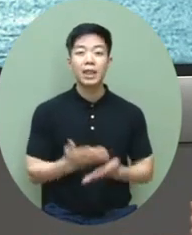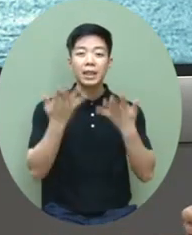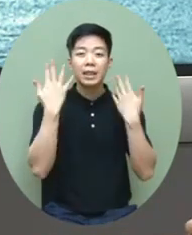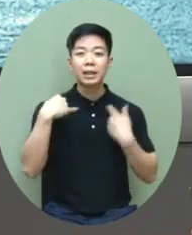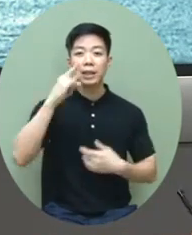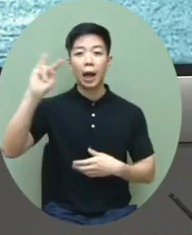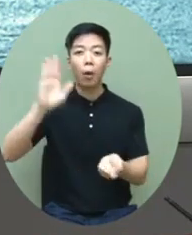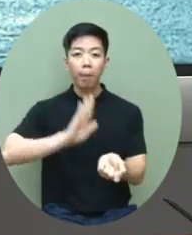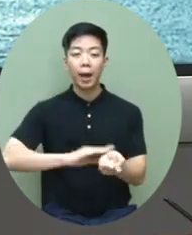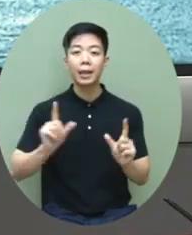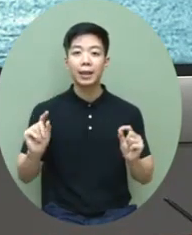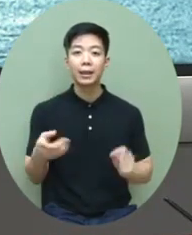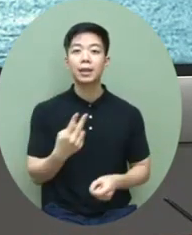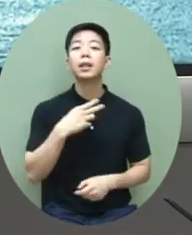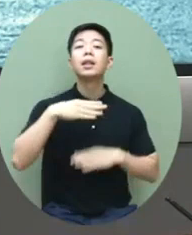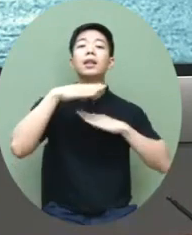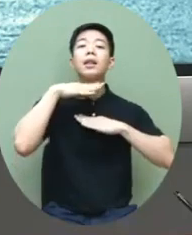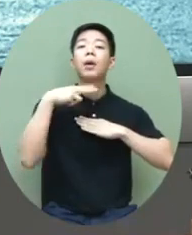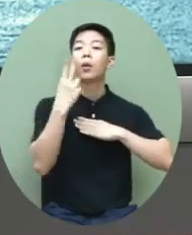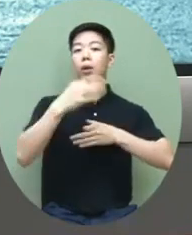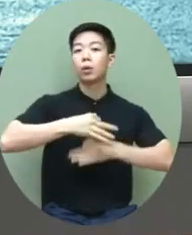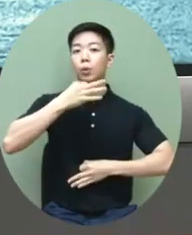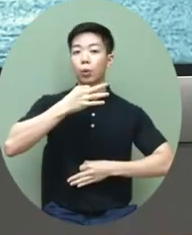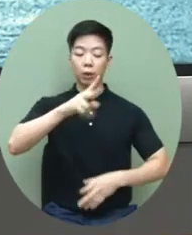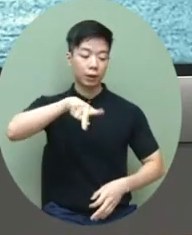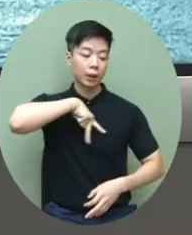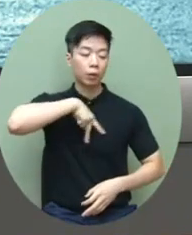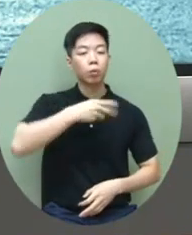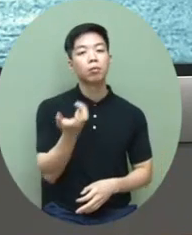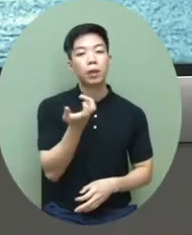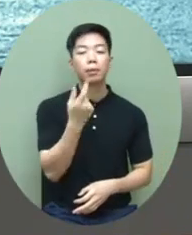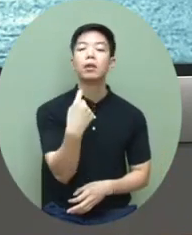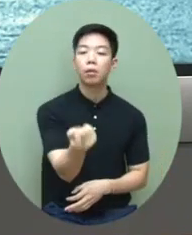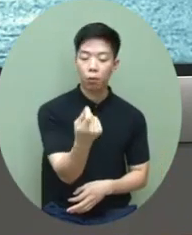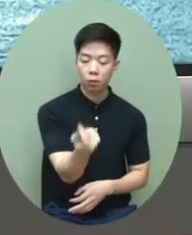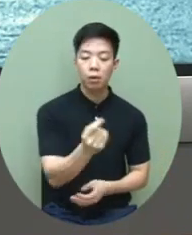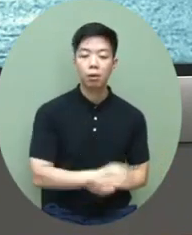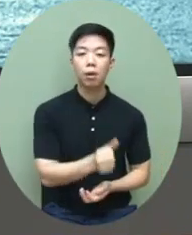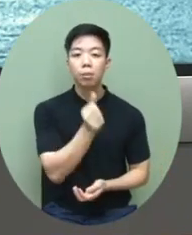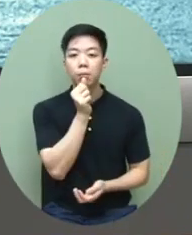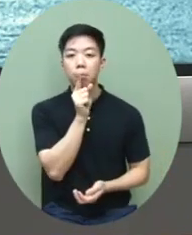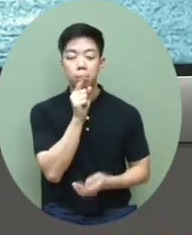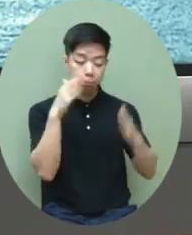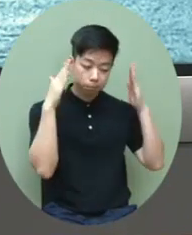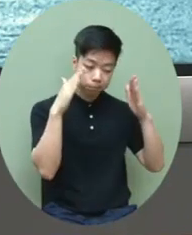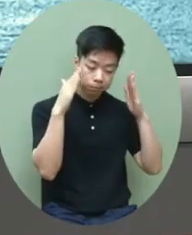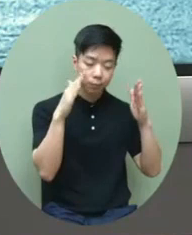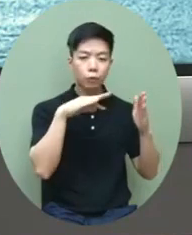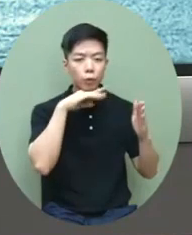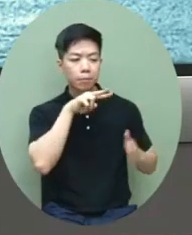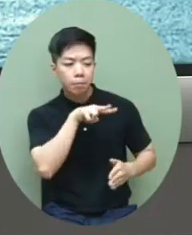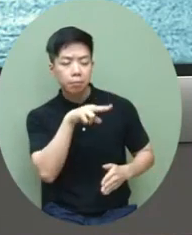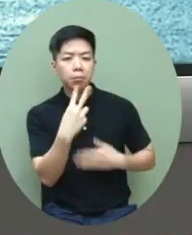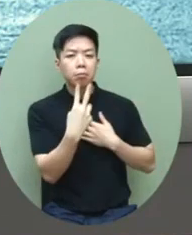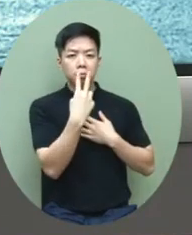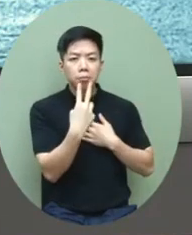支氣管炎啦，咁請家長密切留意住佢嘅情況啦。如果發覺佢呼吸